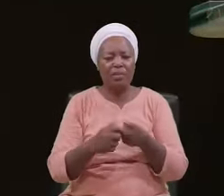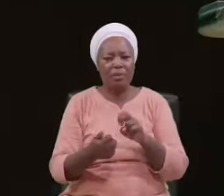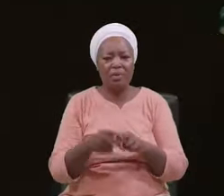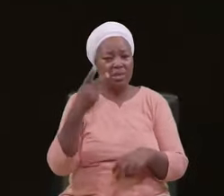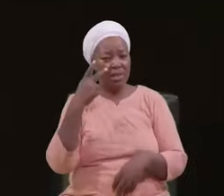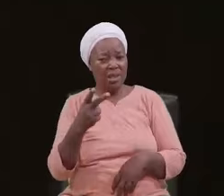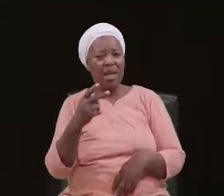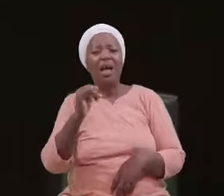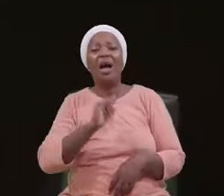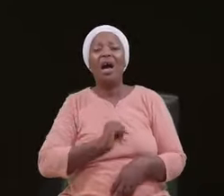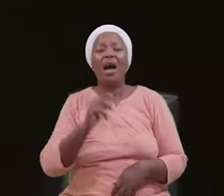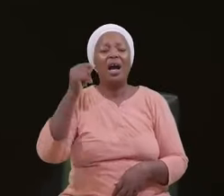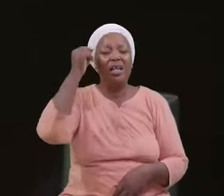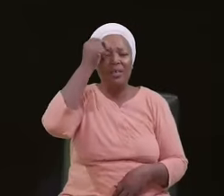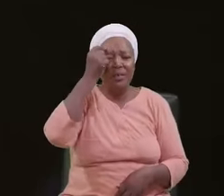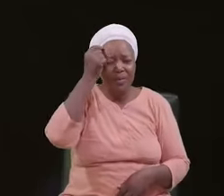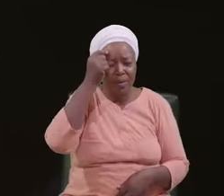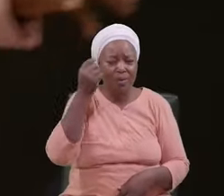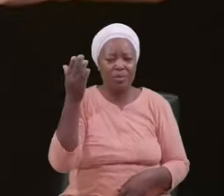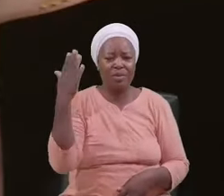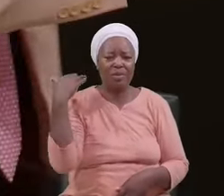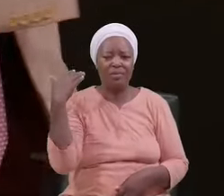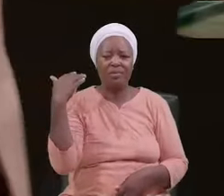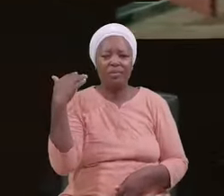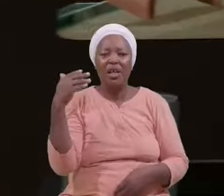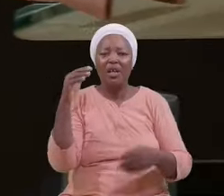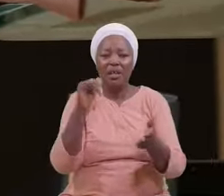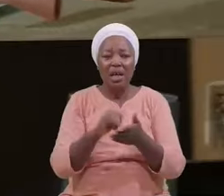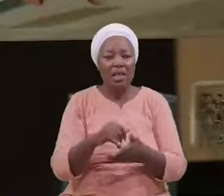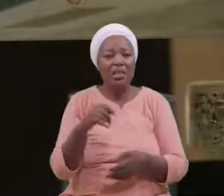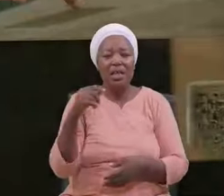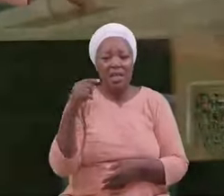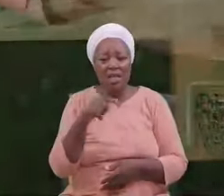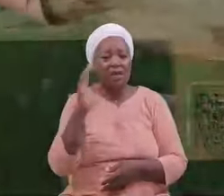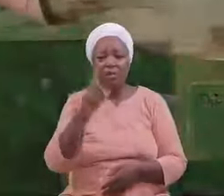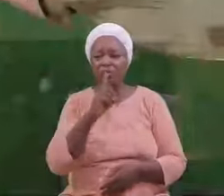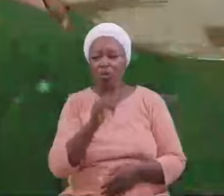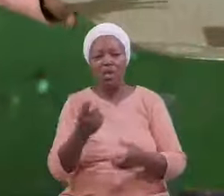Voici, je me disais, il sortira vers moi.